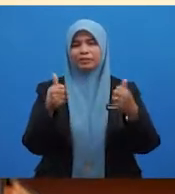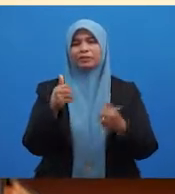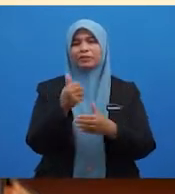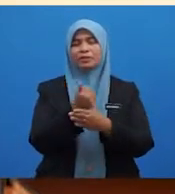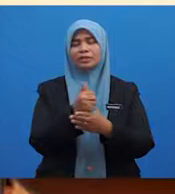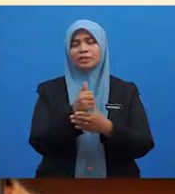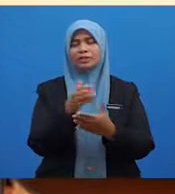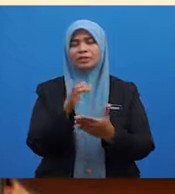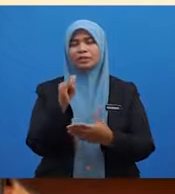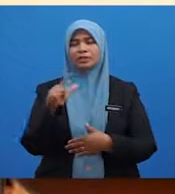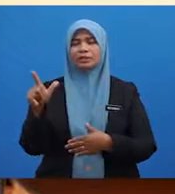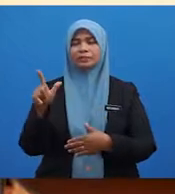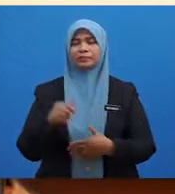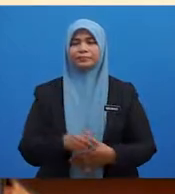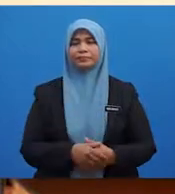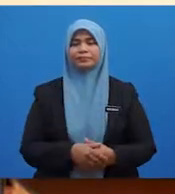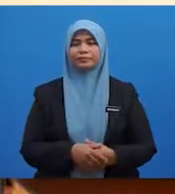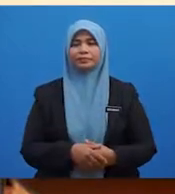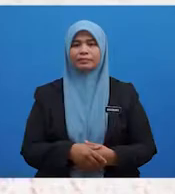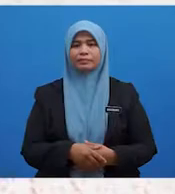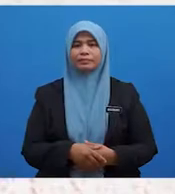Antaranya ialah